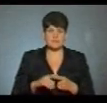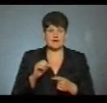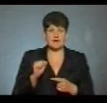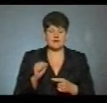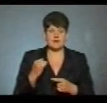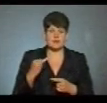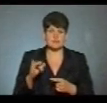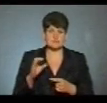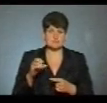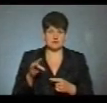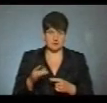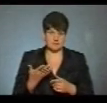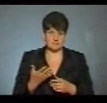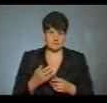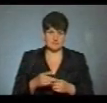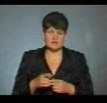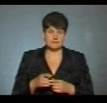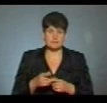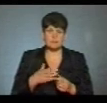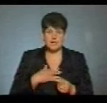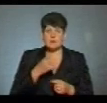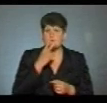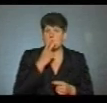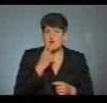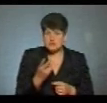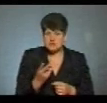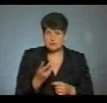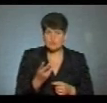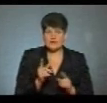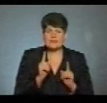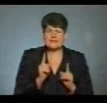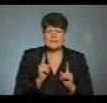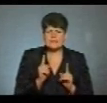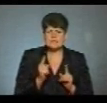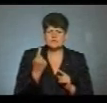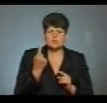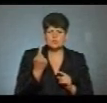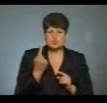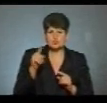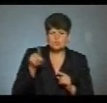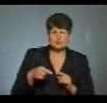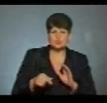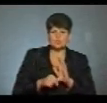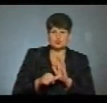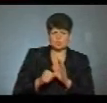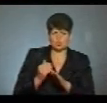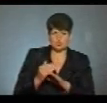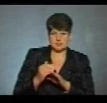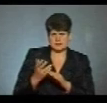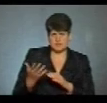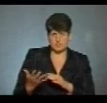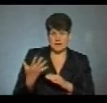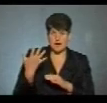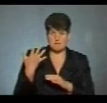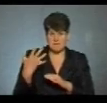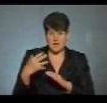в ліпшому випадку. Тобто ми бачимо лише 1/6 айсберга, так? Видима частина, 5/6 під